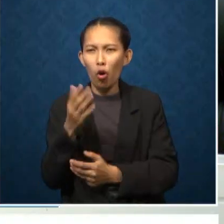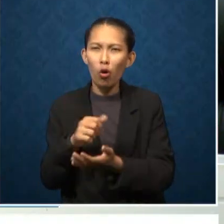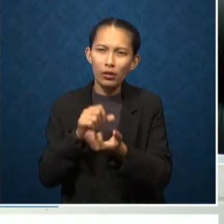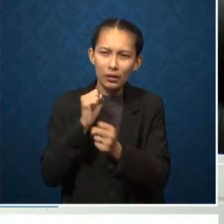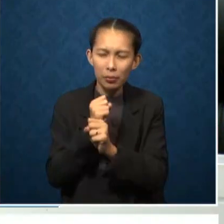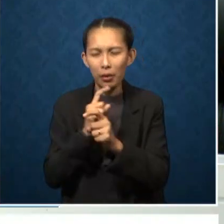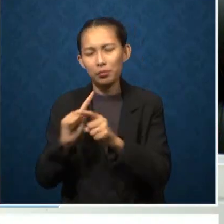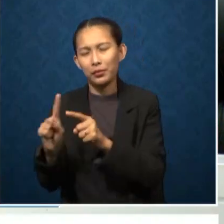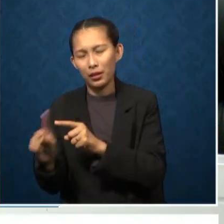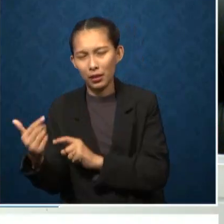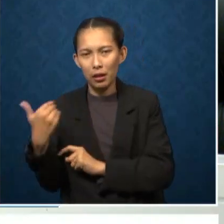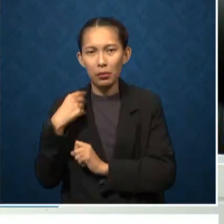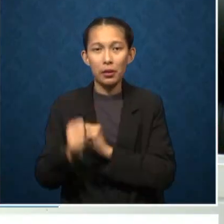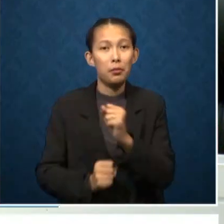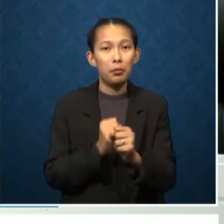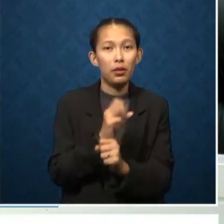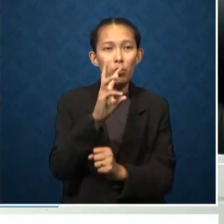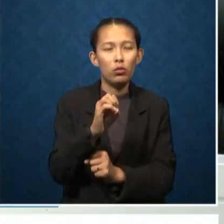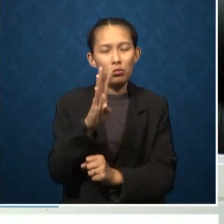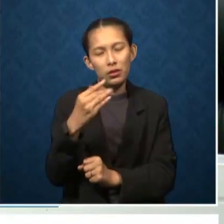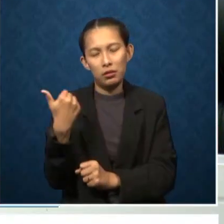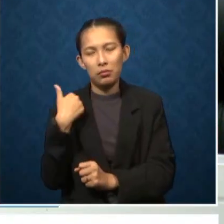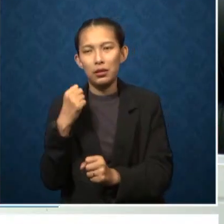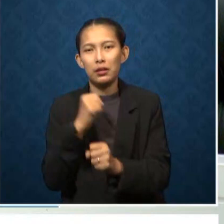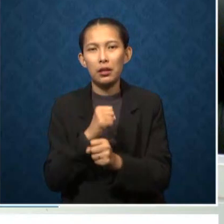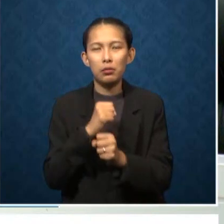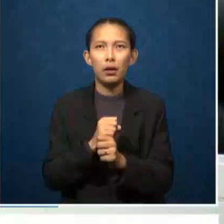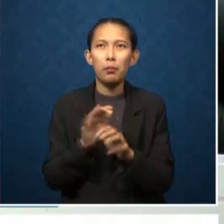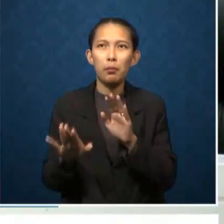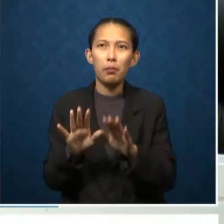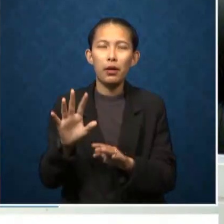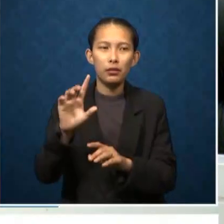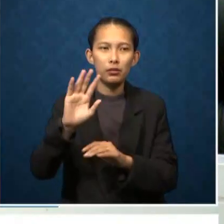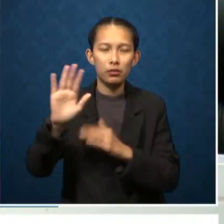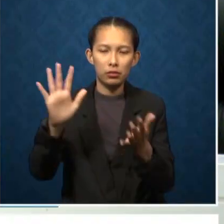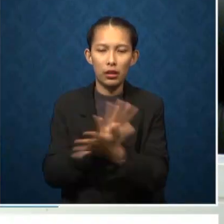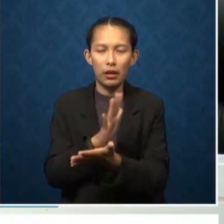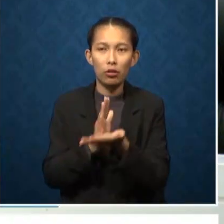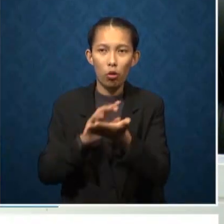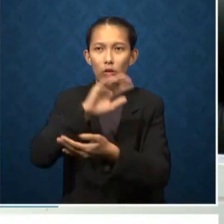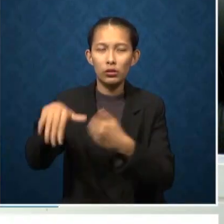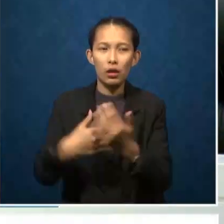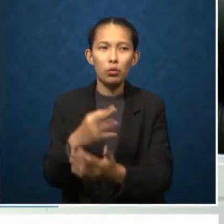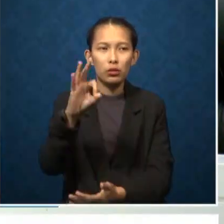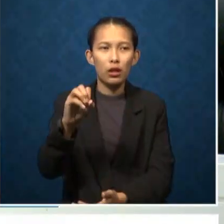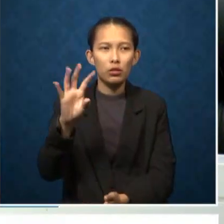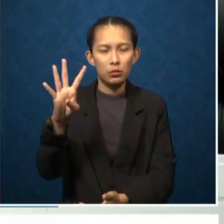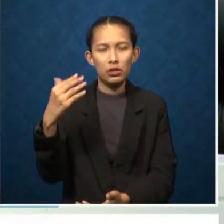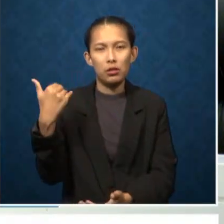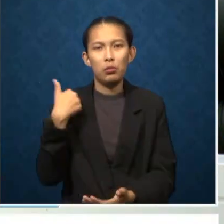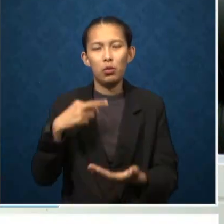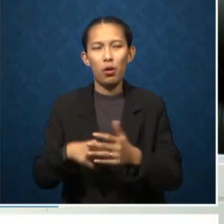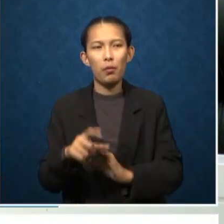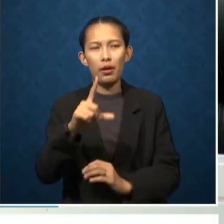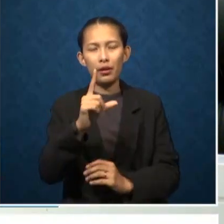ต่างๆนะคะซึ่งในปี64เราได้ขับเคลื่อนได้94ใบอนุญาตนะคะโดยเป็นที่เรียกสิ่งที่เรียกว่า fully digital